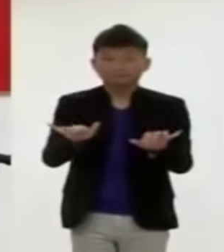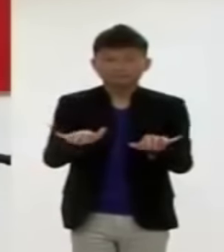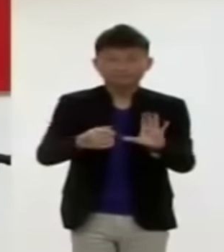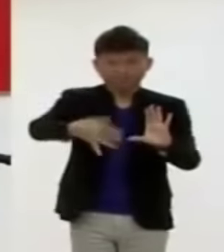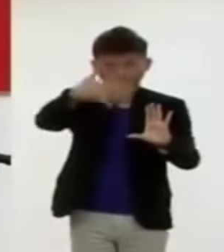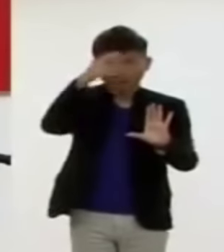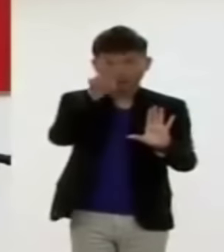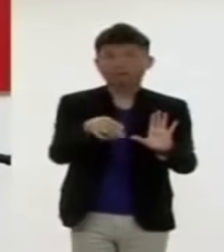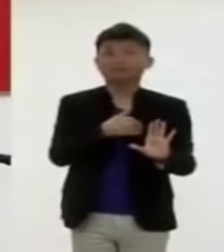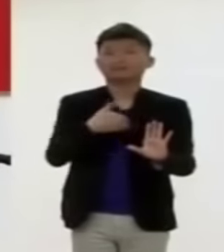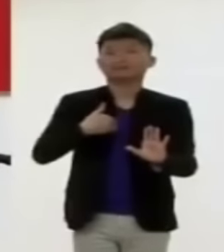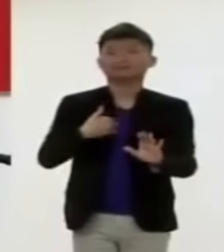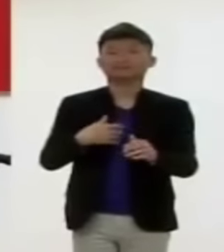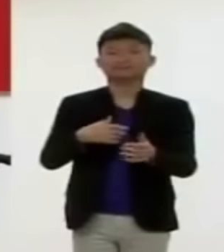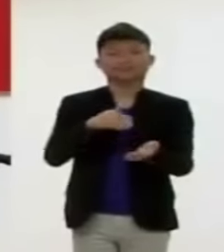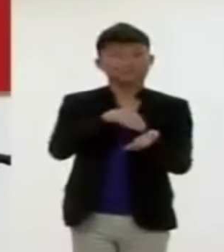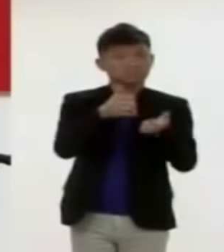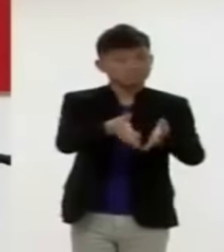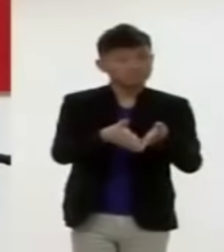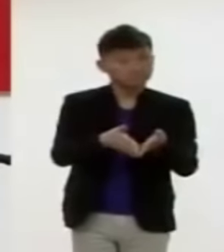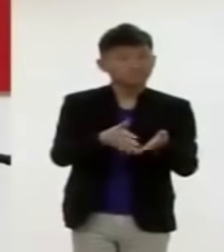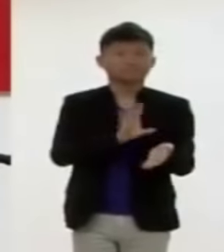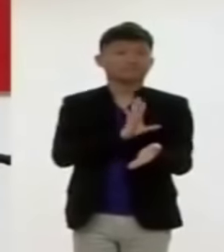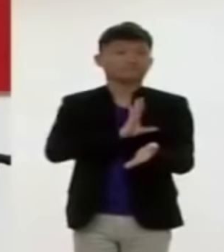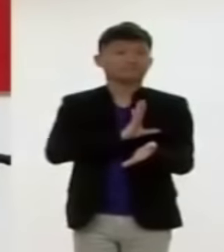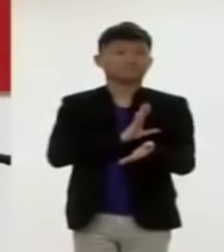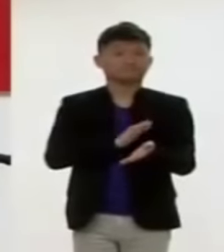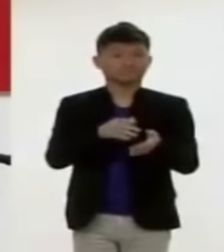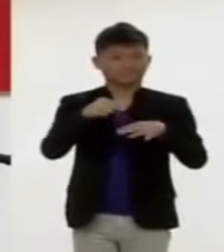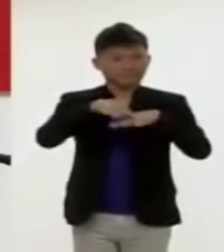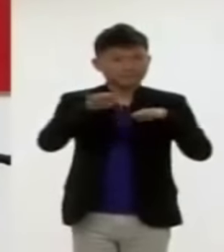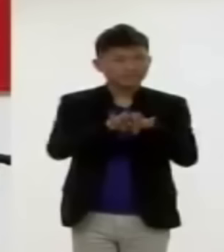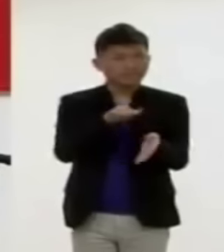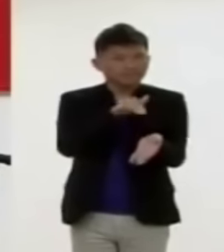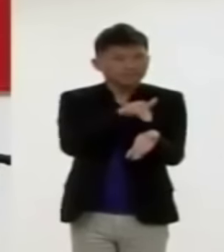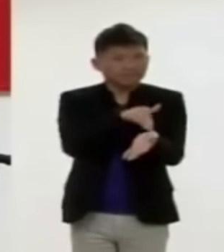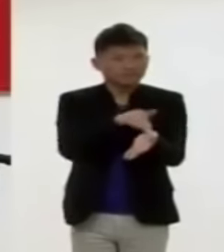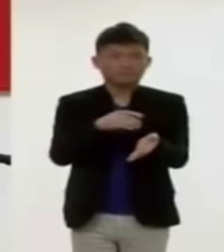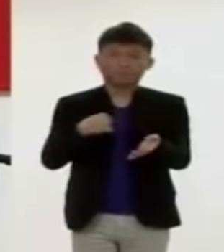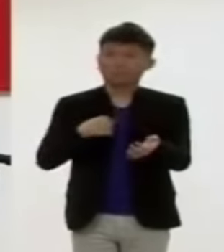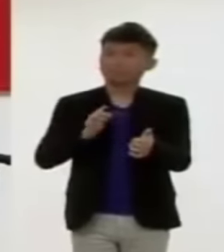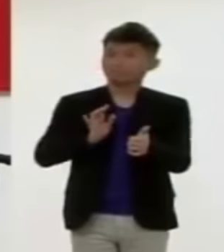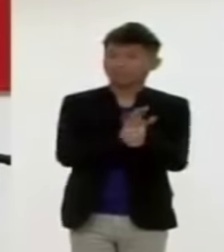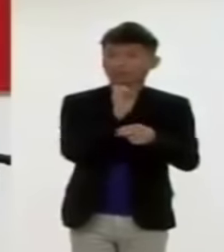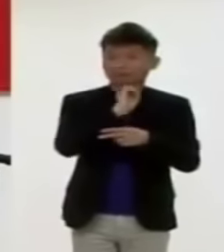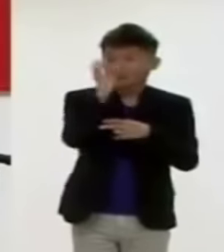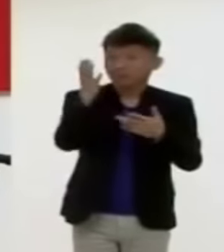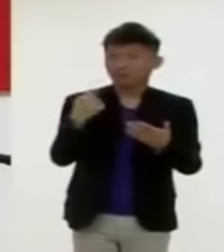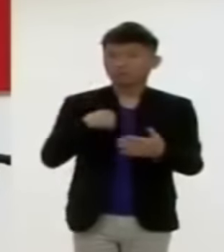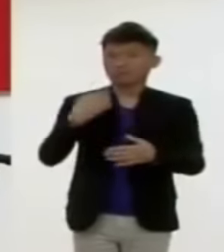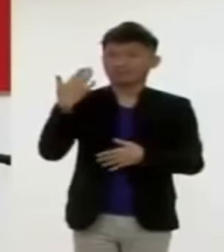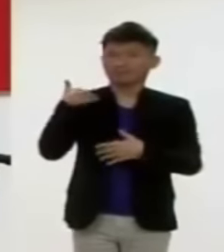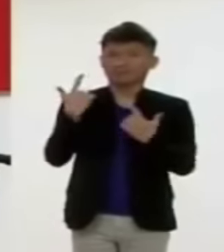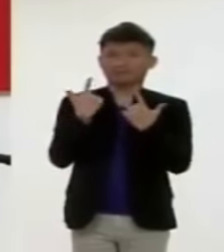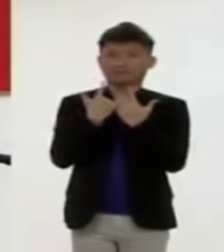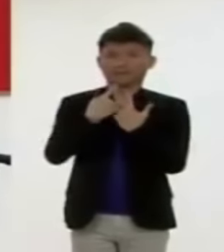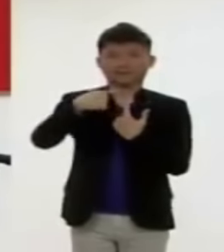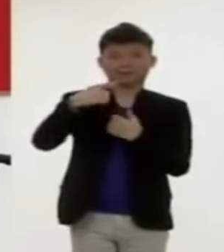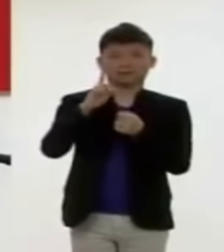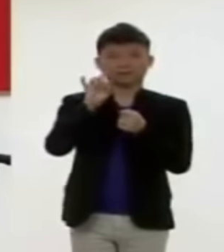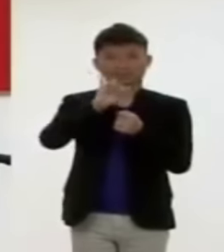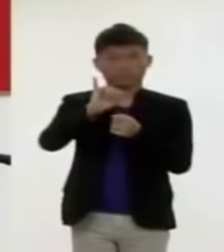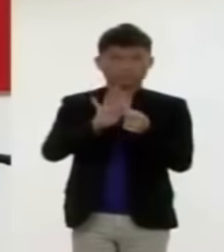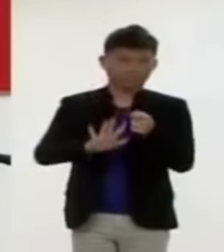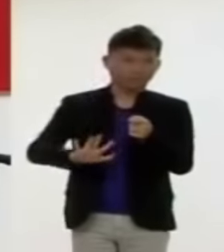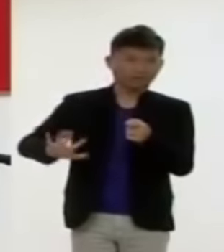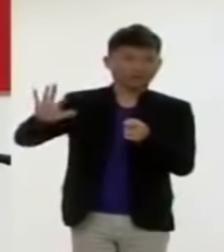重要？当然重要啊。我对金门的医疗没有帮助吗？我要说，我在北女中当校护的时候，